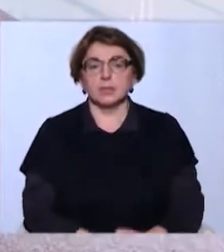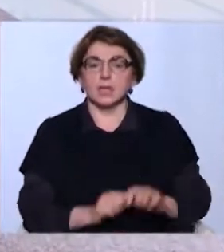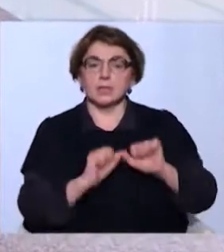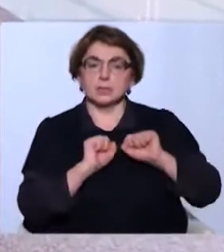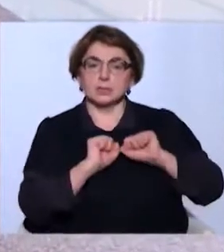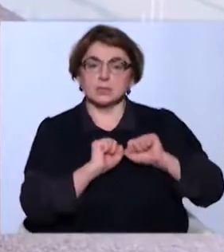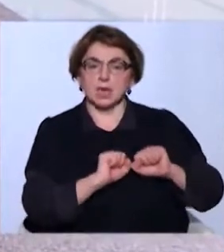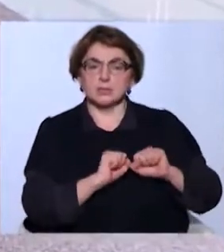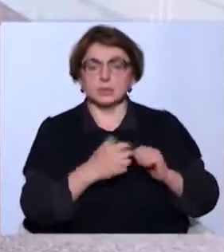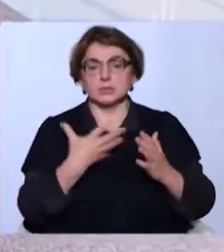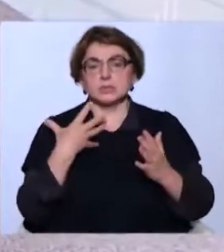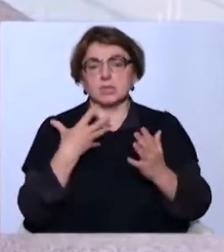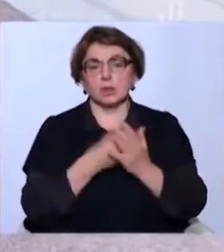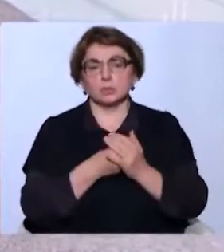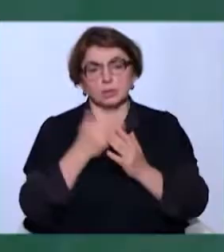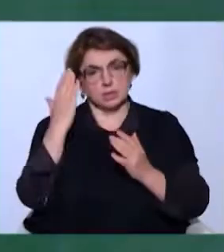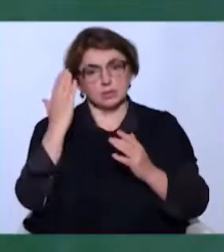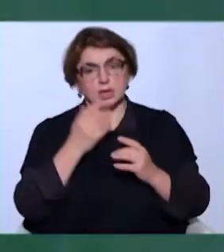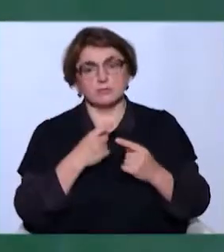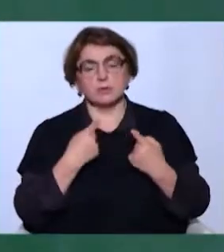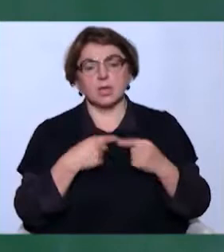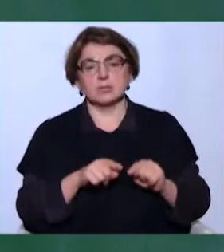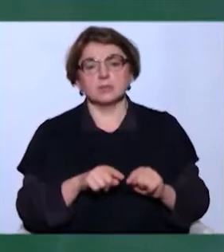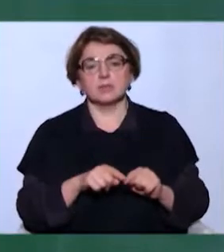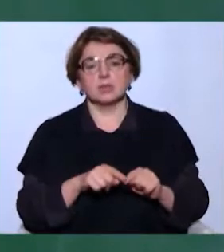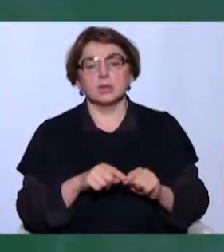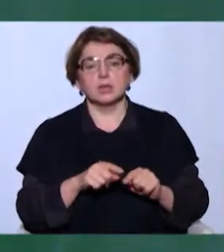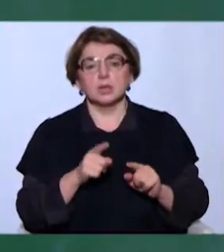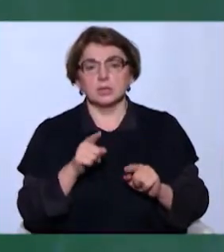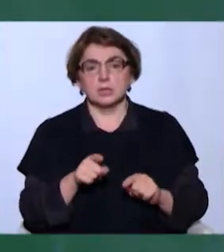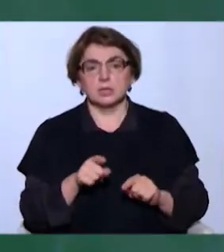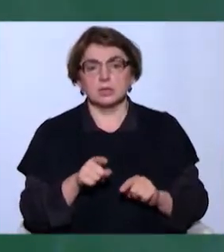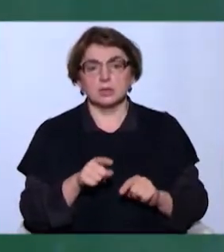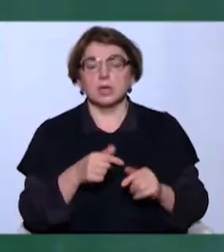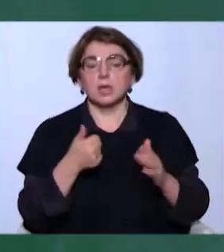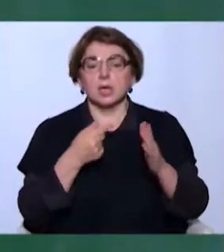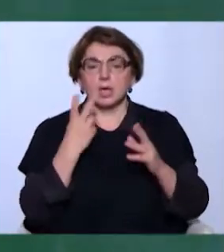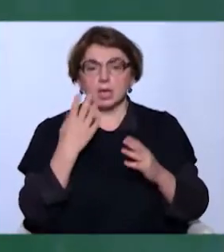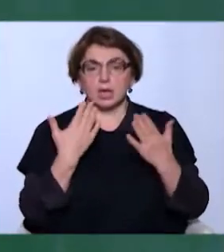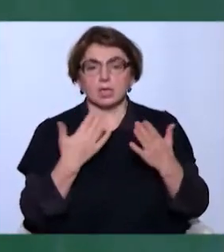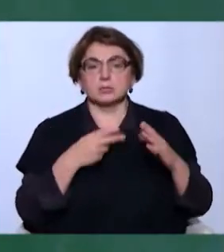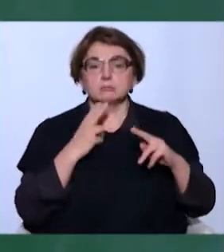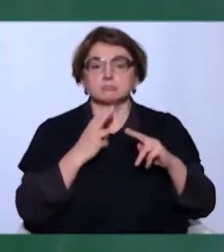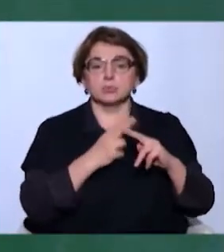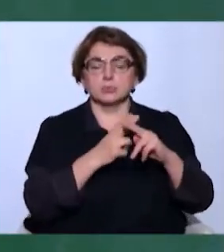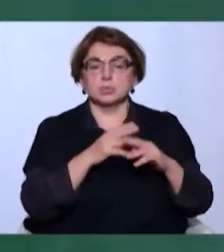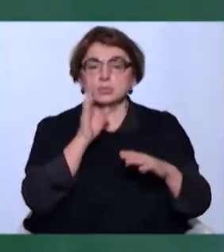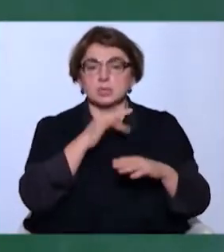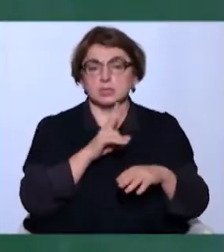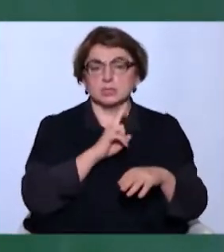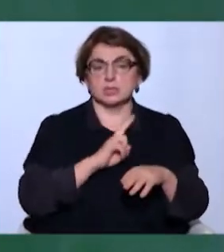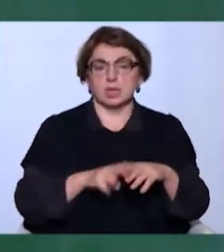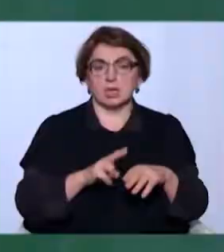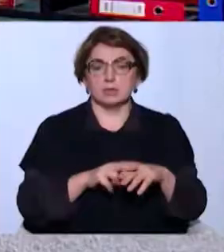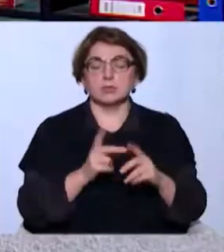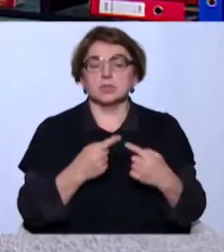დაიცვას თავი, ას გარდა ამისა იგი ხელს უშლის წყლის დაკარგვას